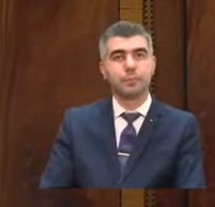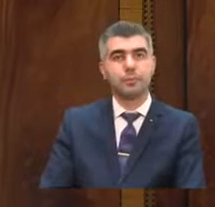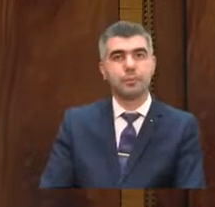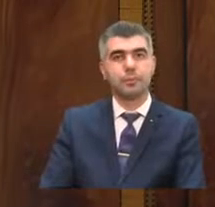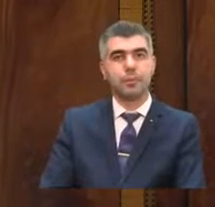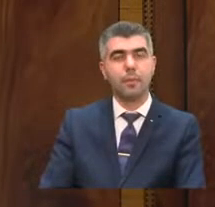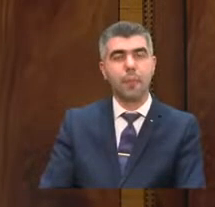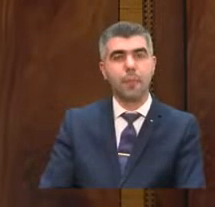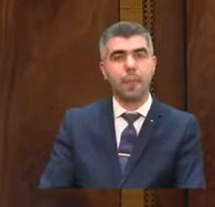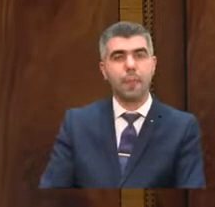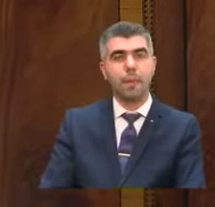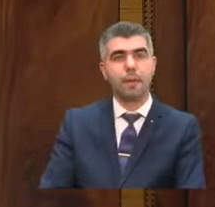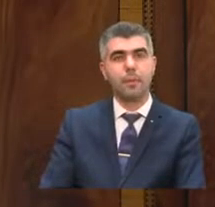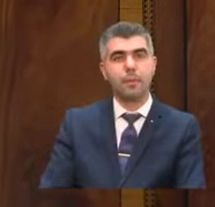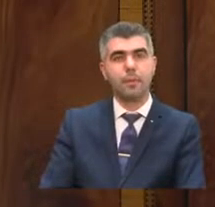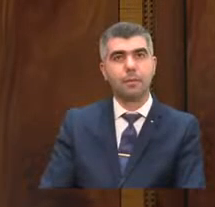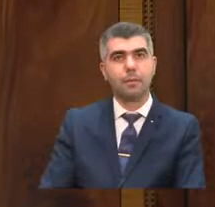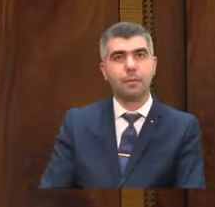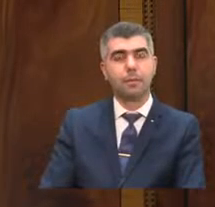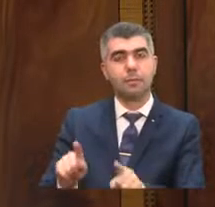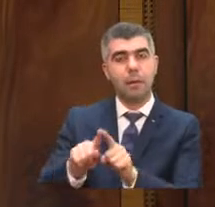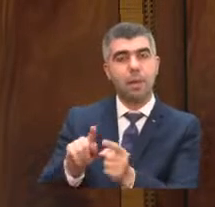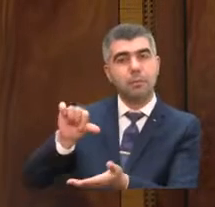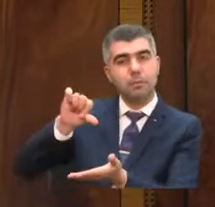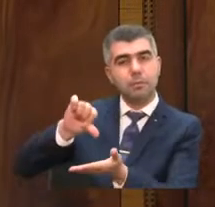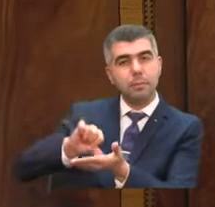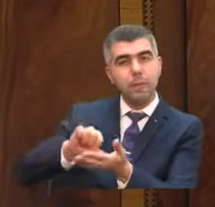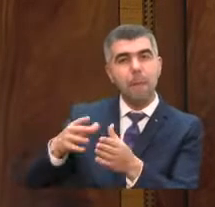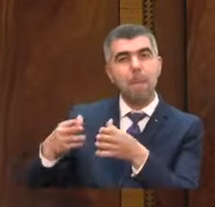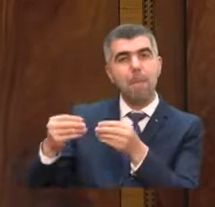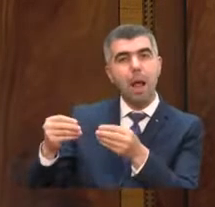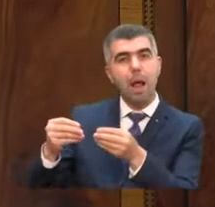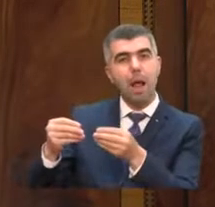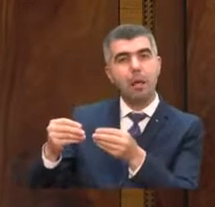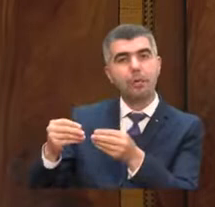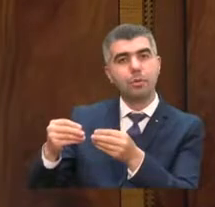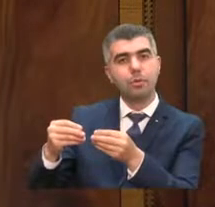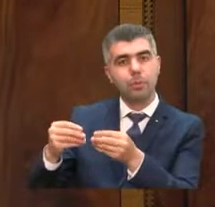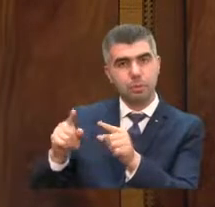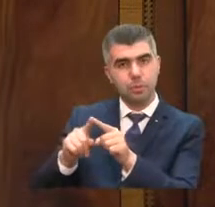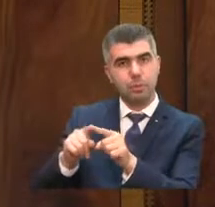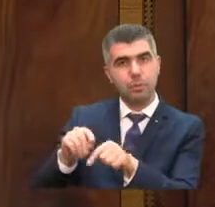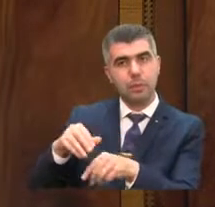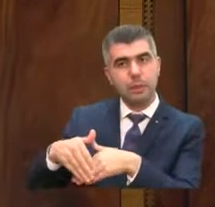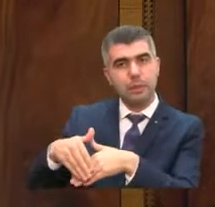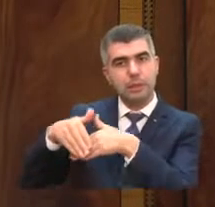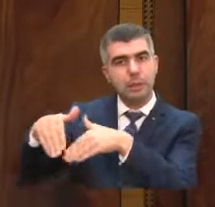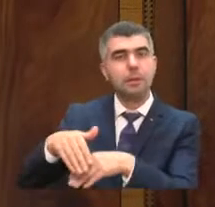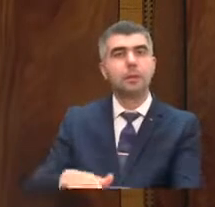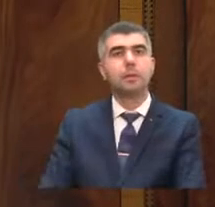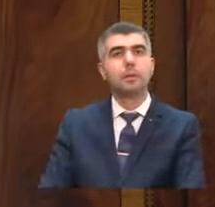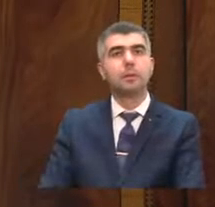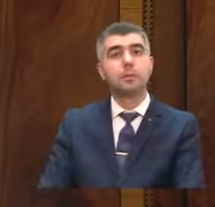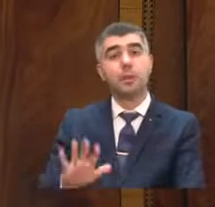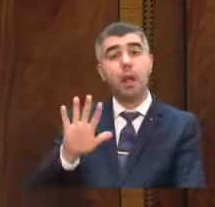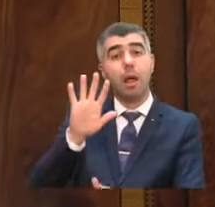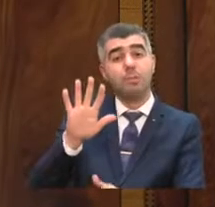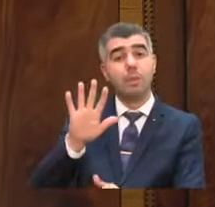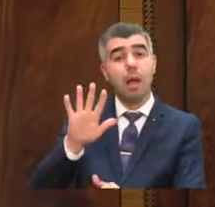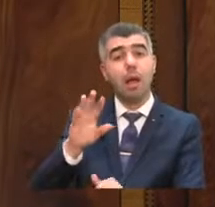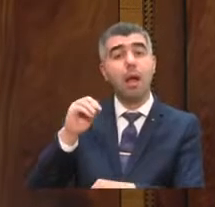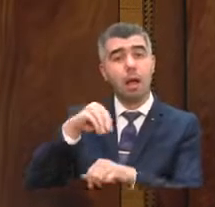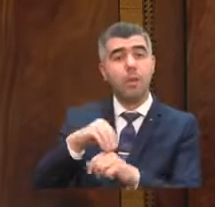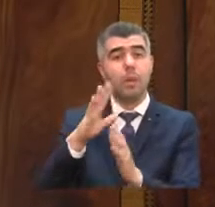بالاقليم ديال الحوز، بولعوان بالاقليم ديال شيشاوه. ثم هناك 5 سدود